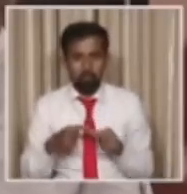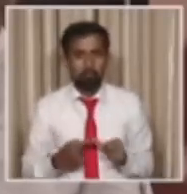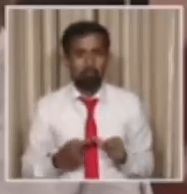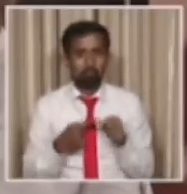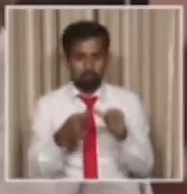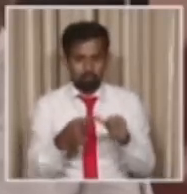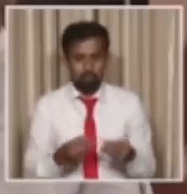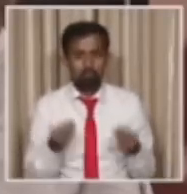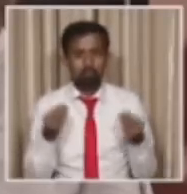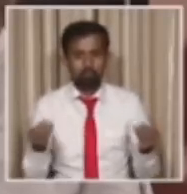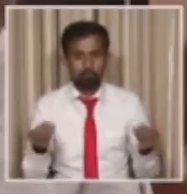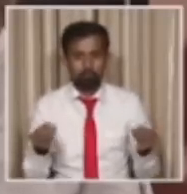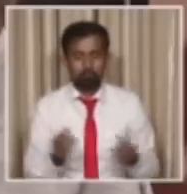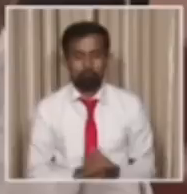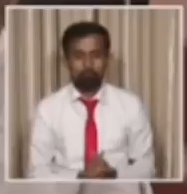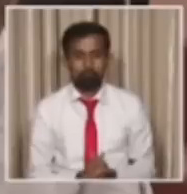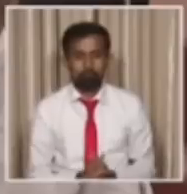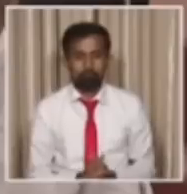දෙන්නේ.